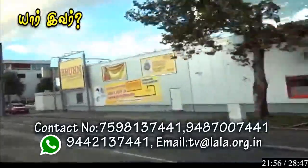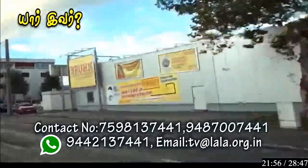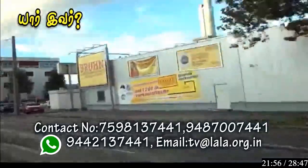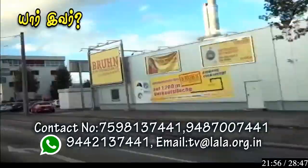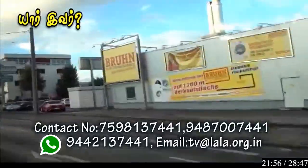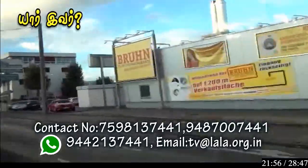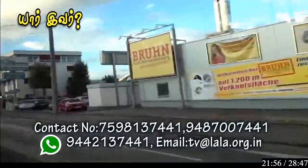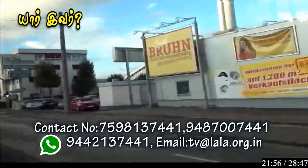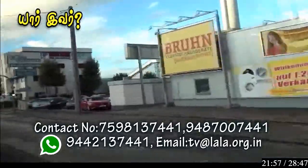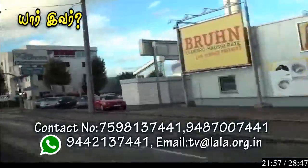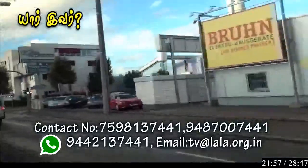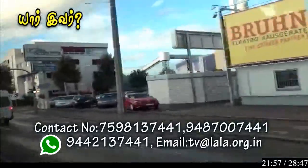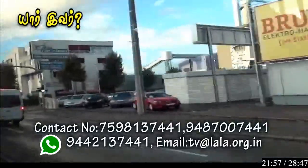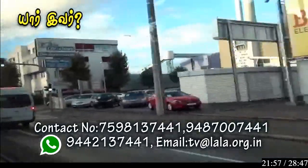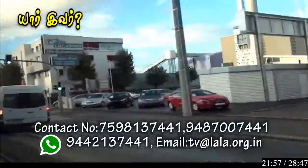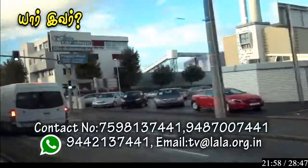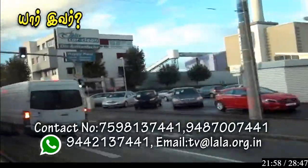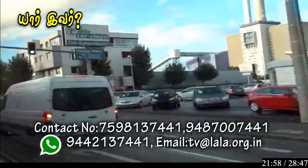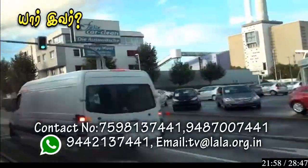கொண்டான்.